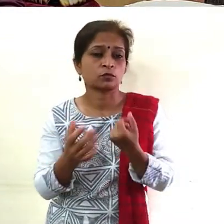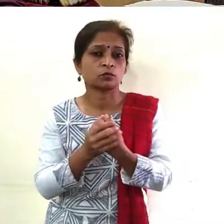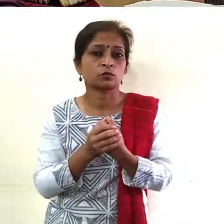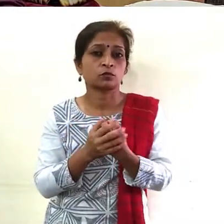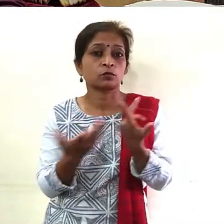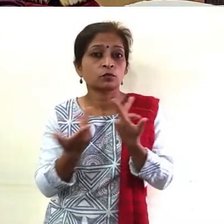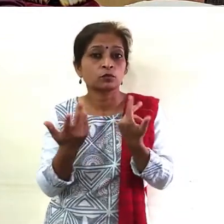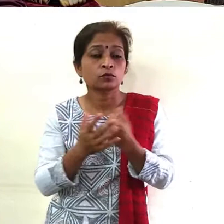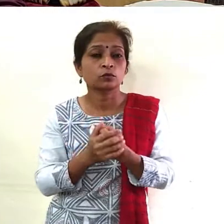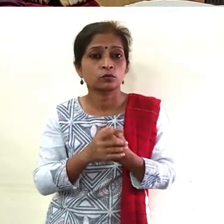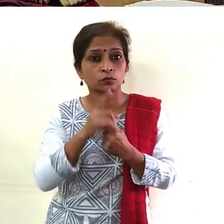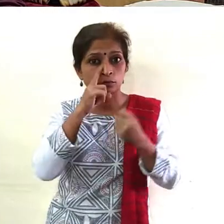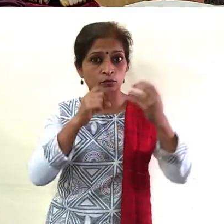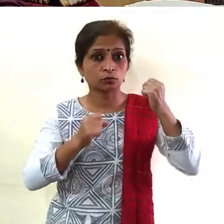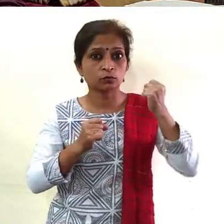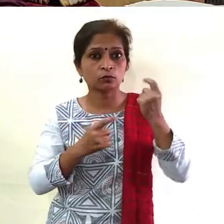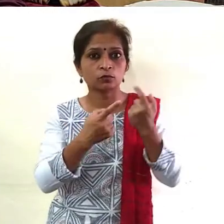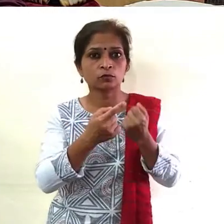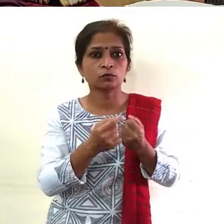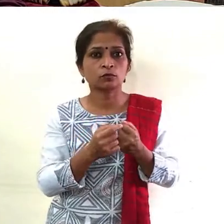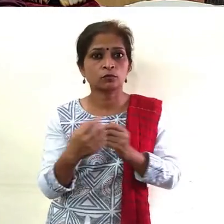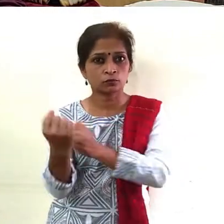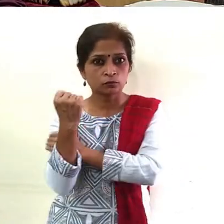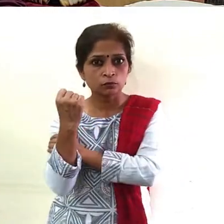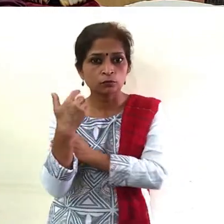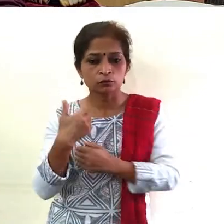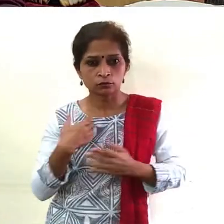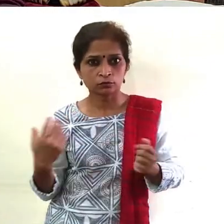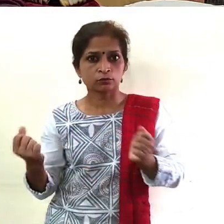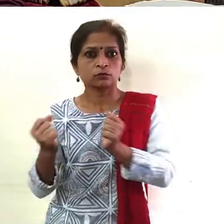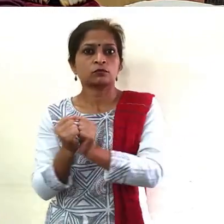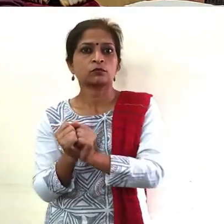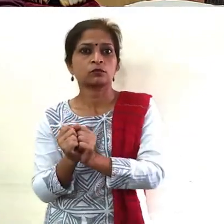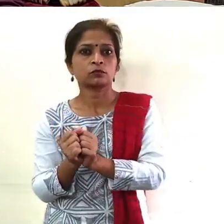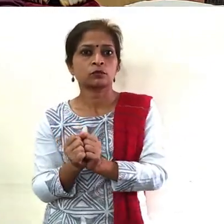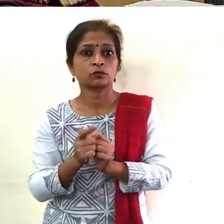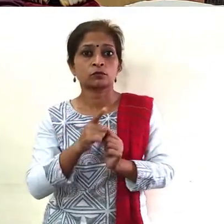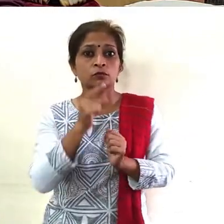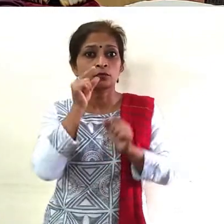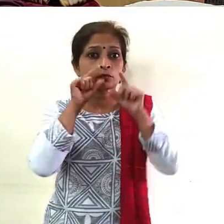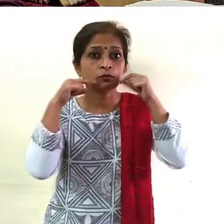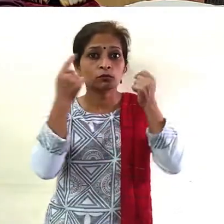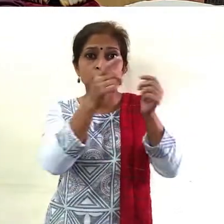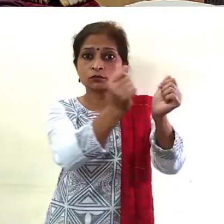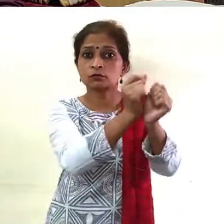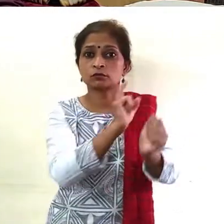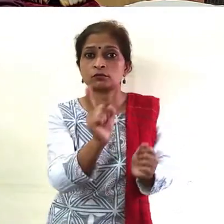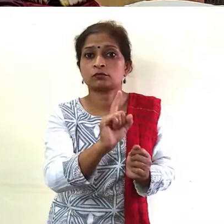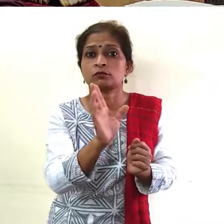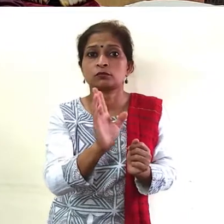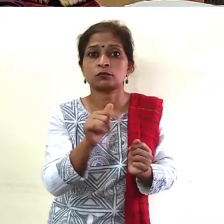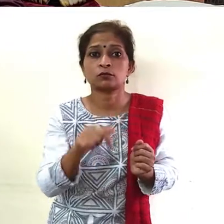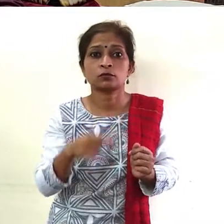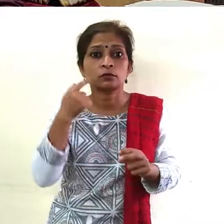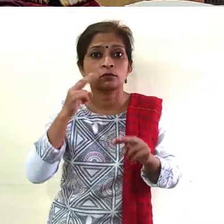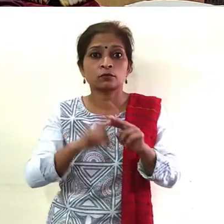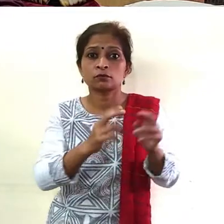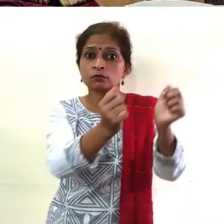ताकि वो मातृशक्ति, वो देवी शक्ति मेरे साथ हो जो कि उसके साथ है, वरना मैं ये युद्ध जीत नहीं पाऊंगा